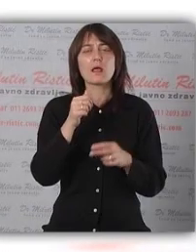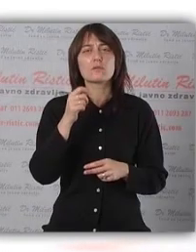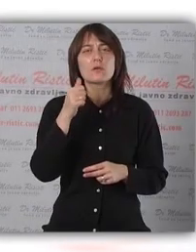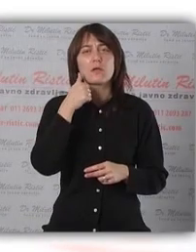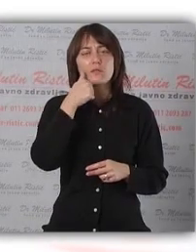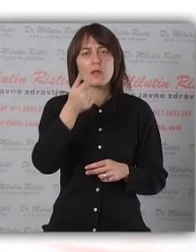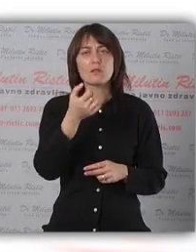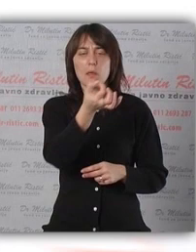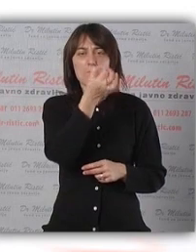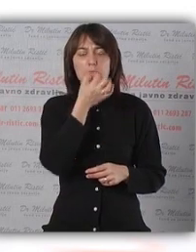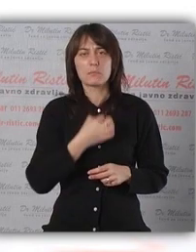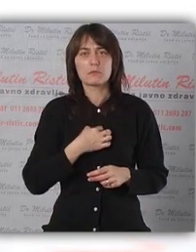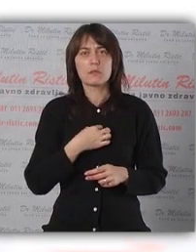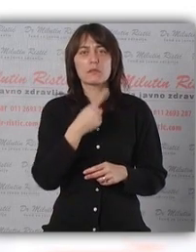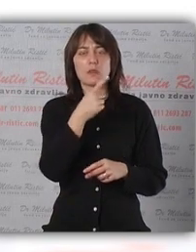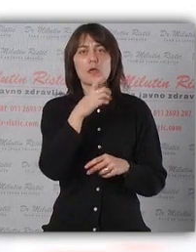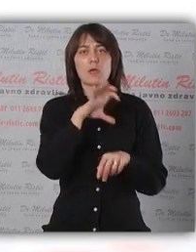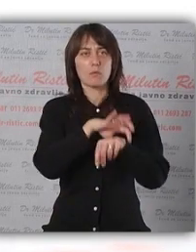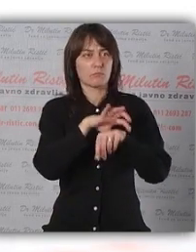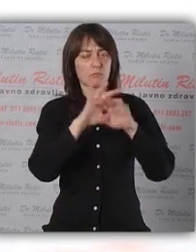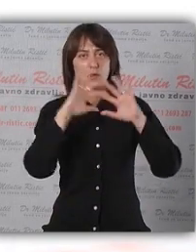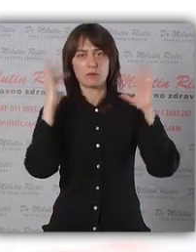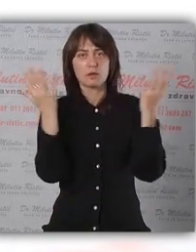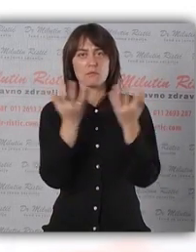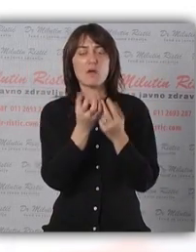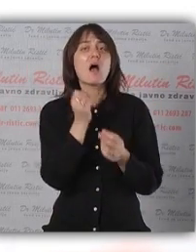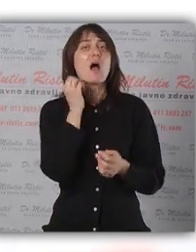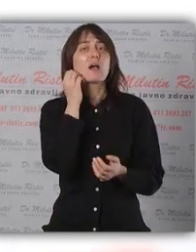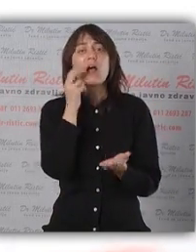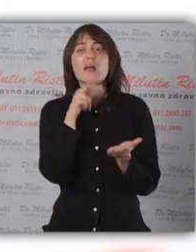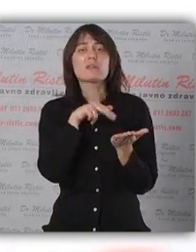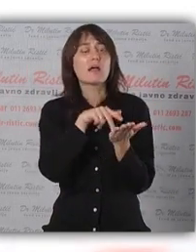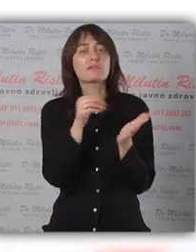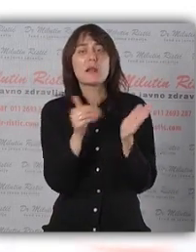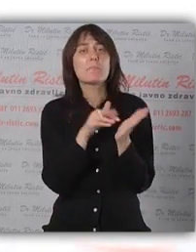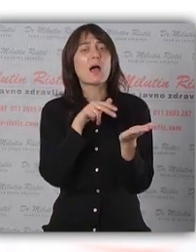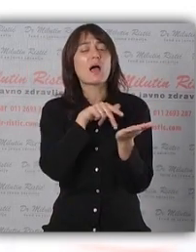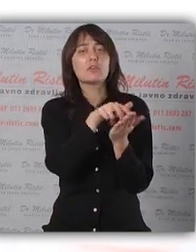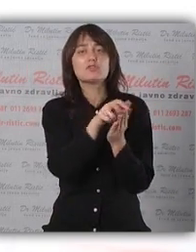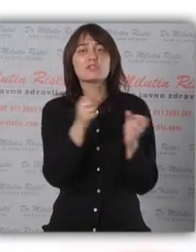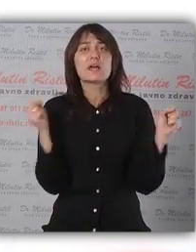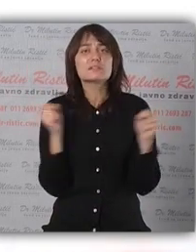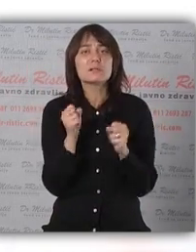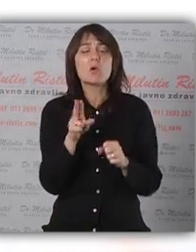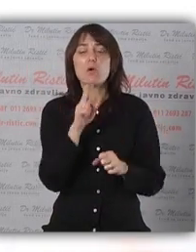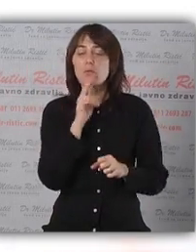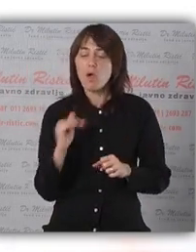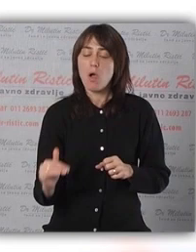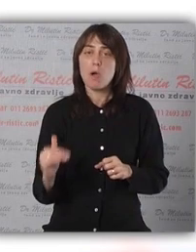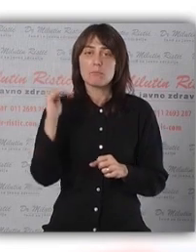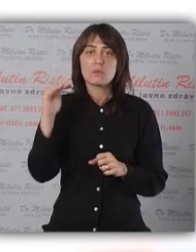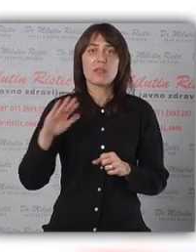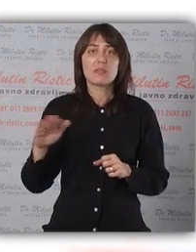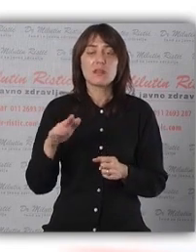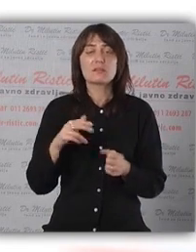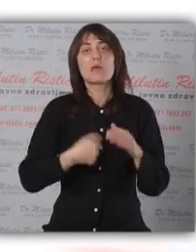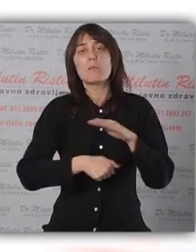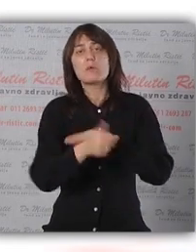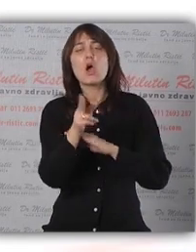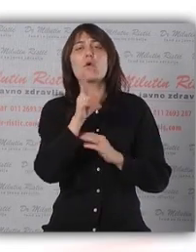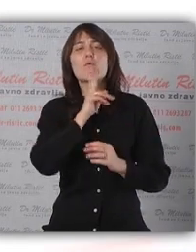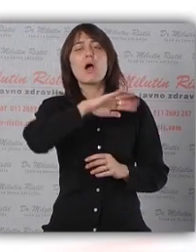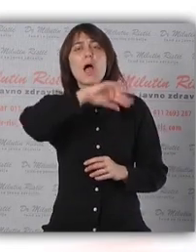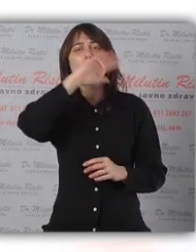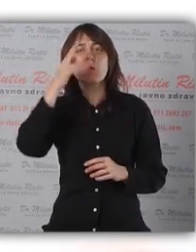Sa prvim hladnim danima često su nam pitanje u ordinaciji kada ići na zimovanje, u kom dobu